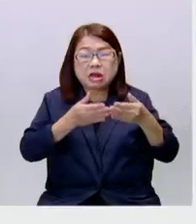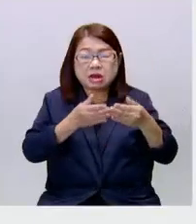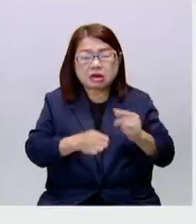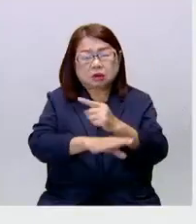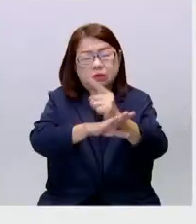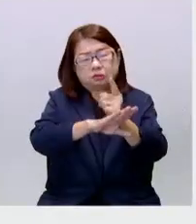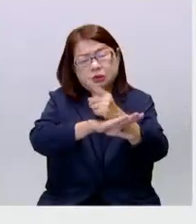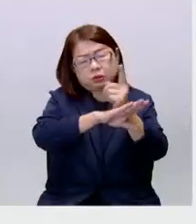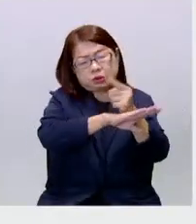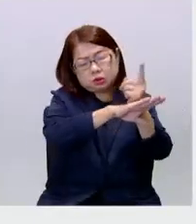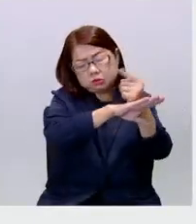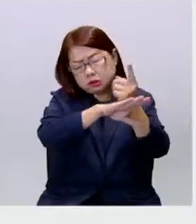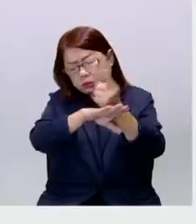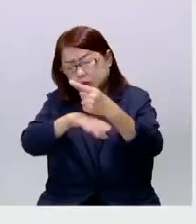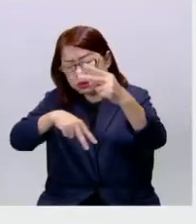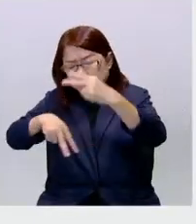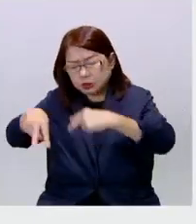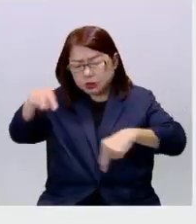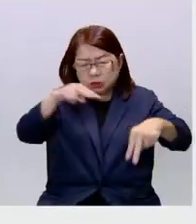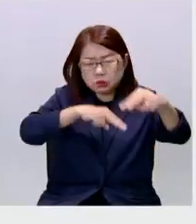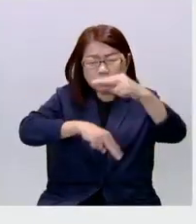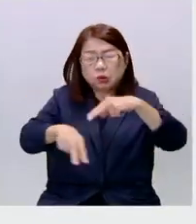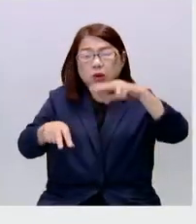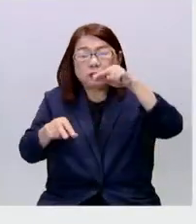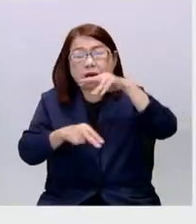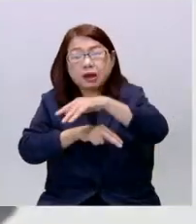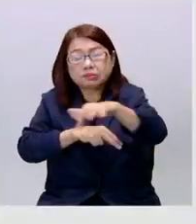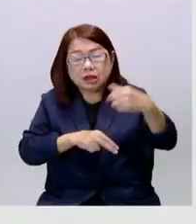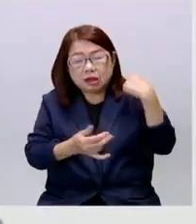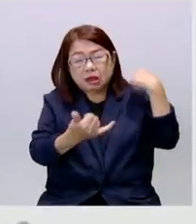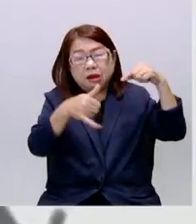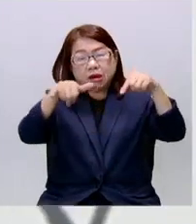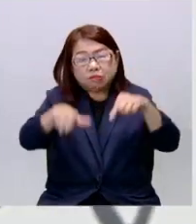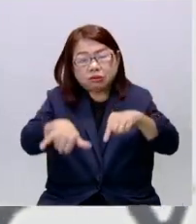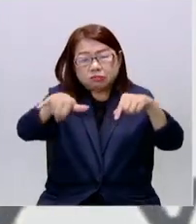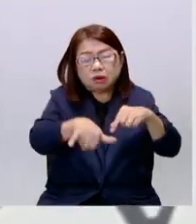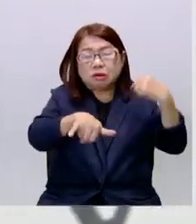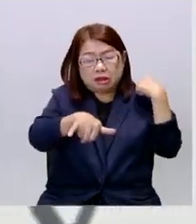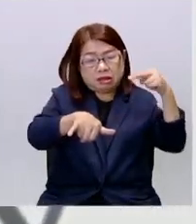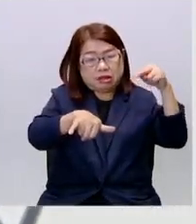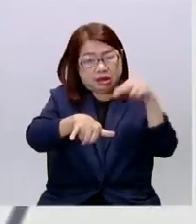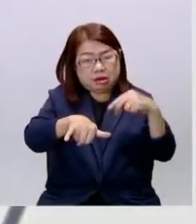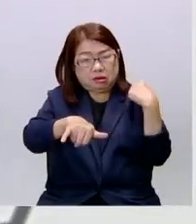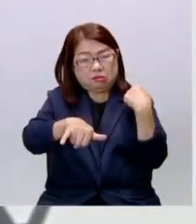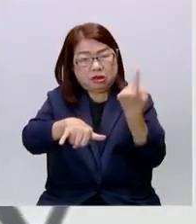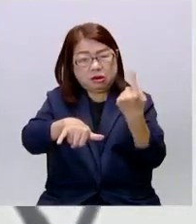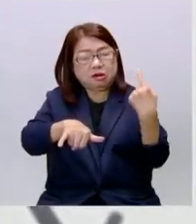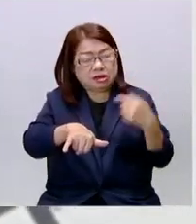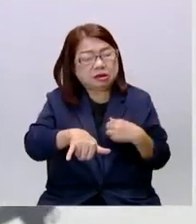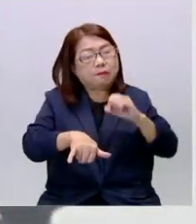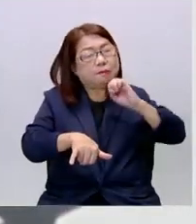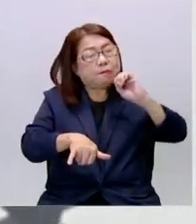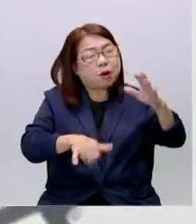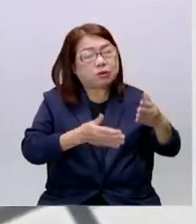ระเวนบริเวณเซกเตอร์4ของอ่าวไทยว่าพบร่างของผู้เสียชีวิตจำนวน1รายจึงดำเนินการส่งเรือหลวงกระบุรีและเรือหลวงต